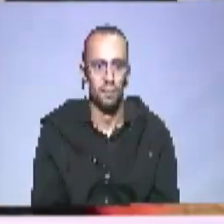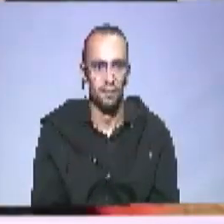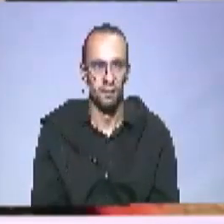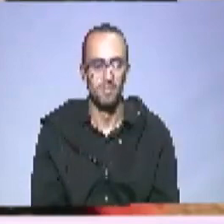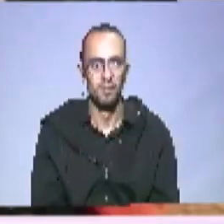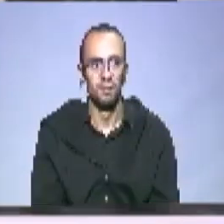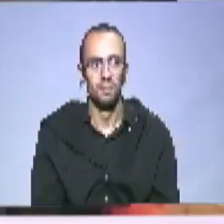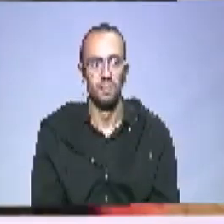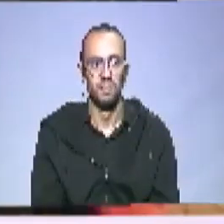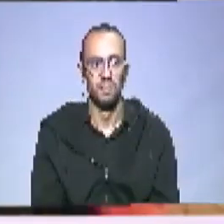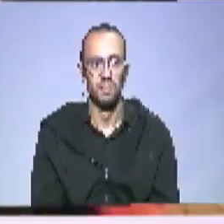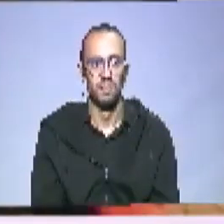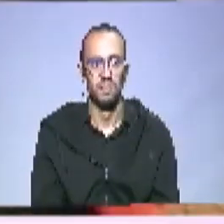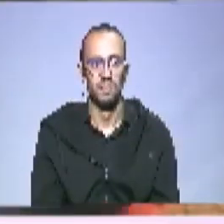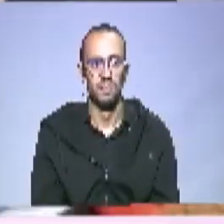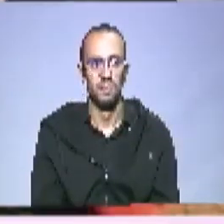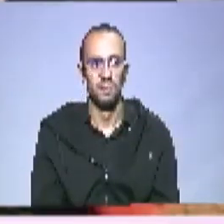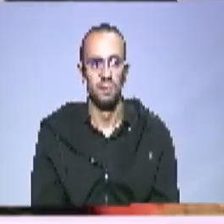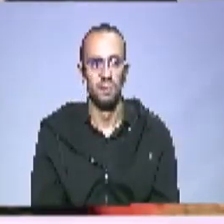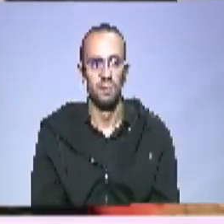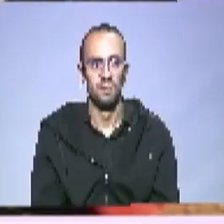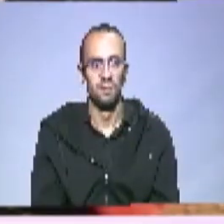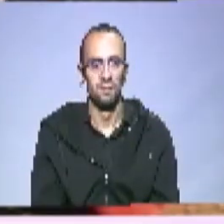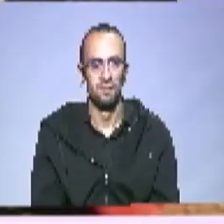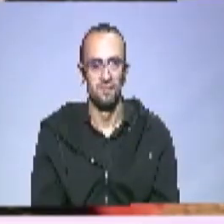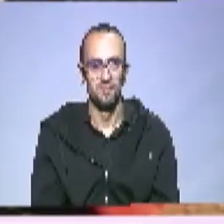كويس؟ لأن